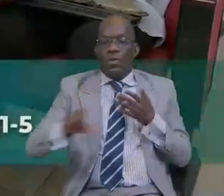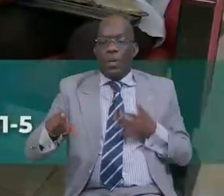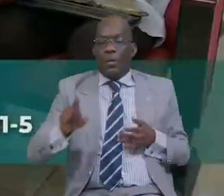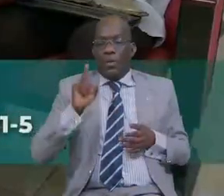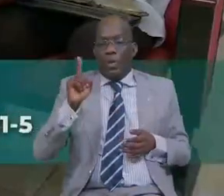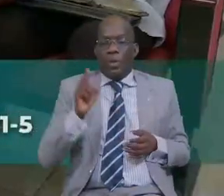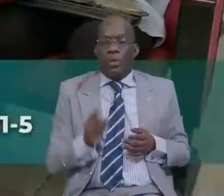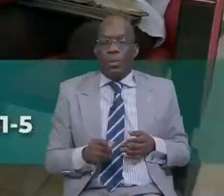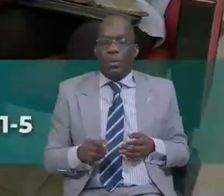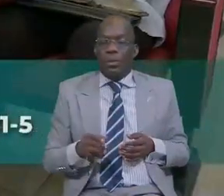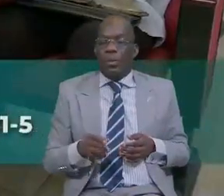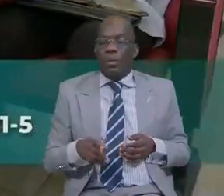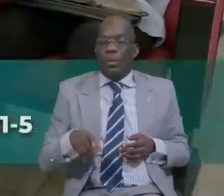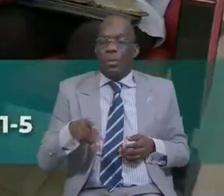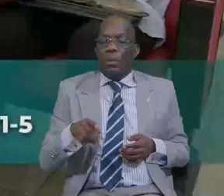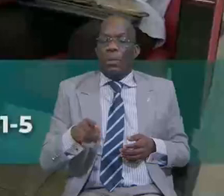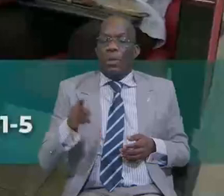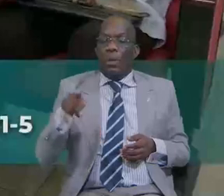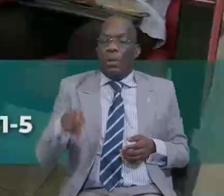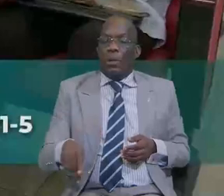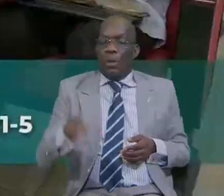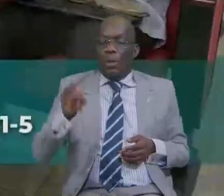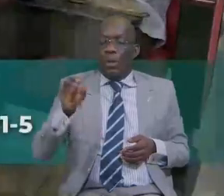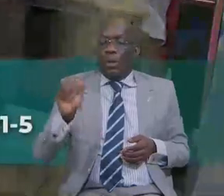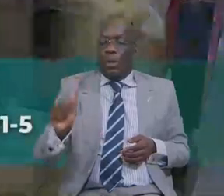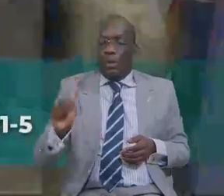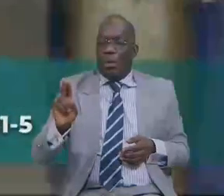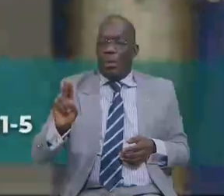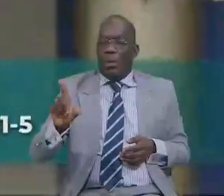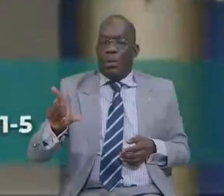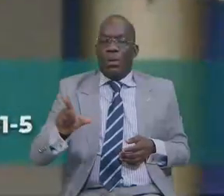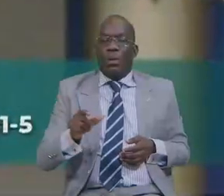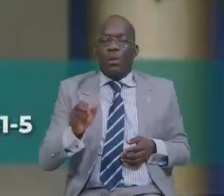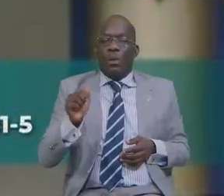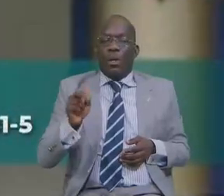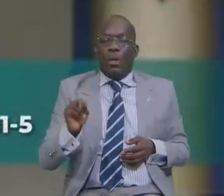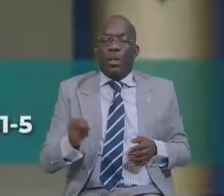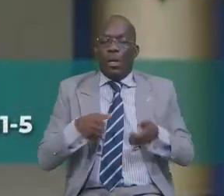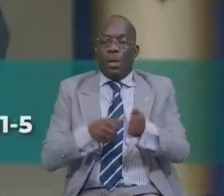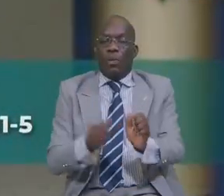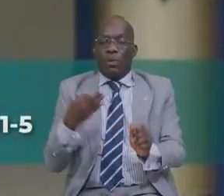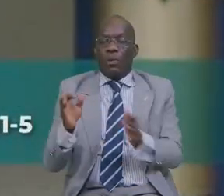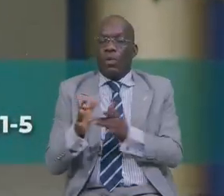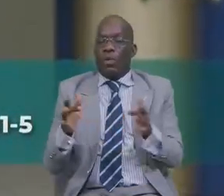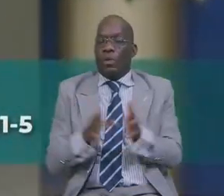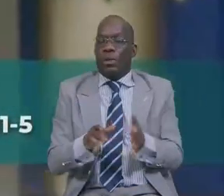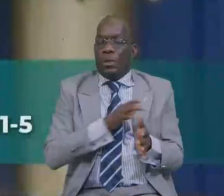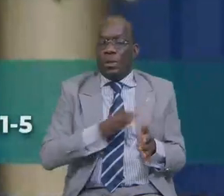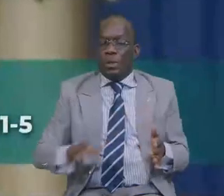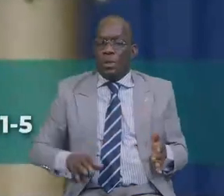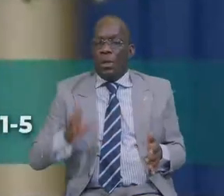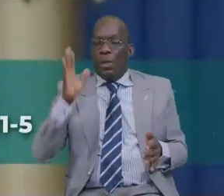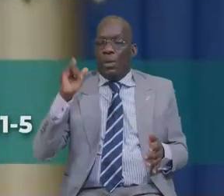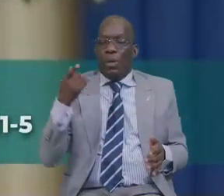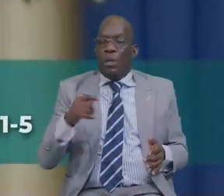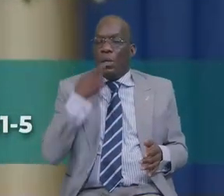lisons à partir du verset 1. Il nous dit, Paul, apôtre de Jésus-Christ, par